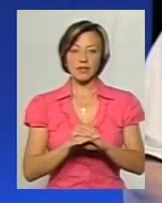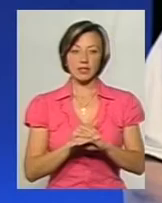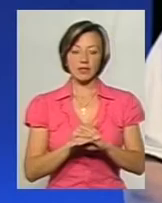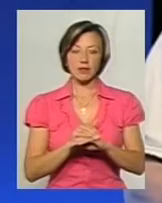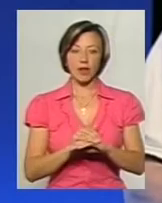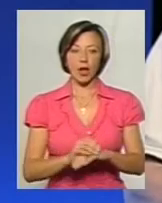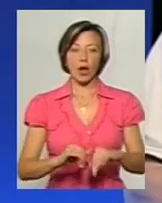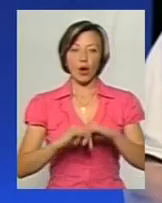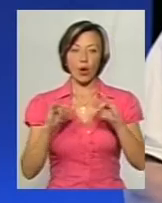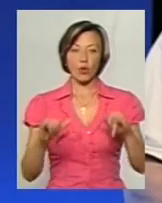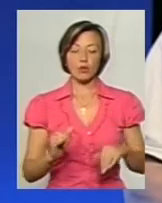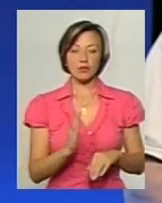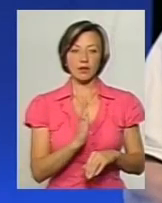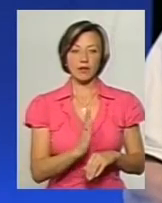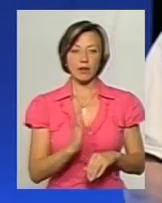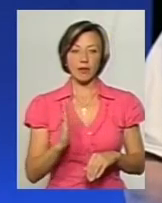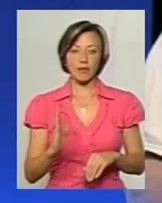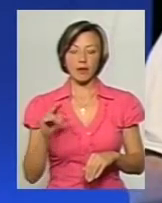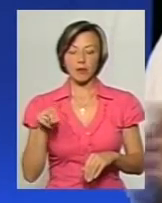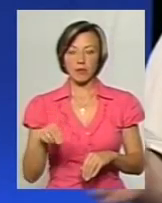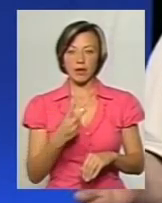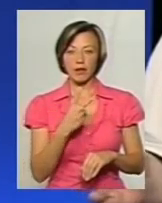рост ВВП на